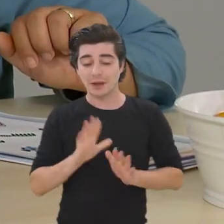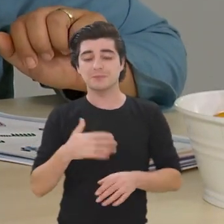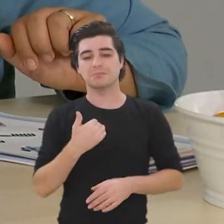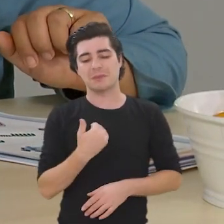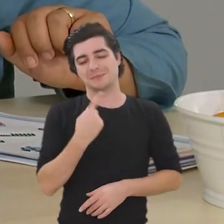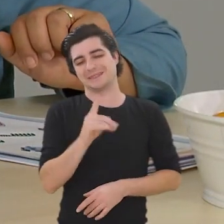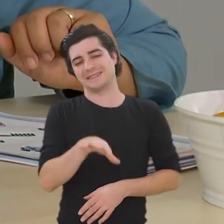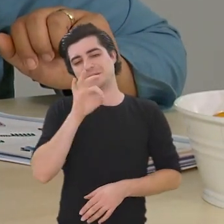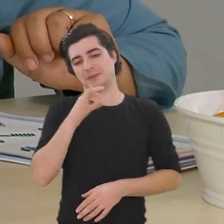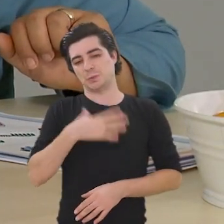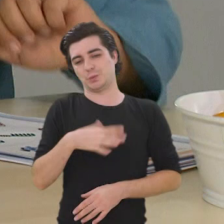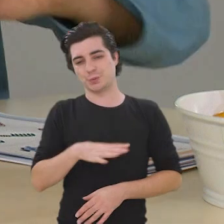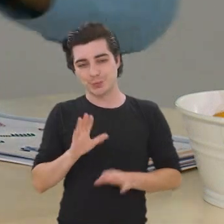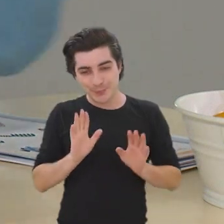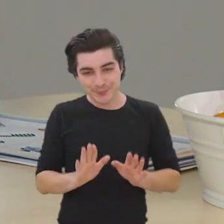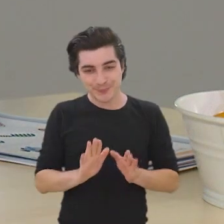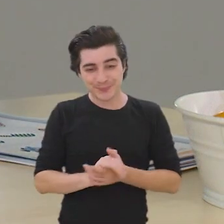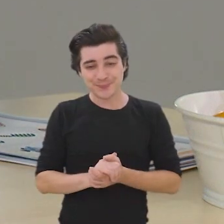Ben de bir tane seçmek istiyorum.